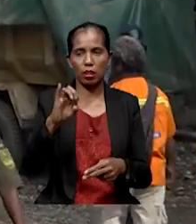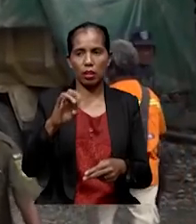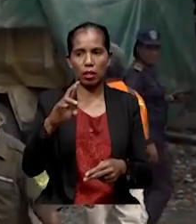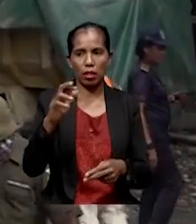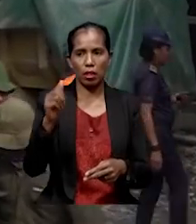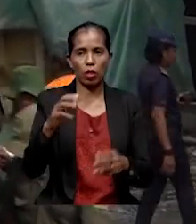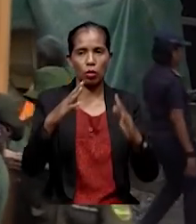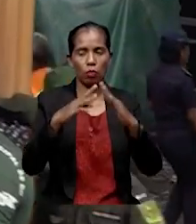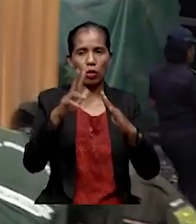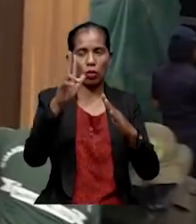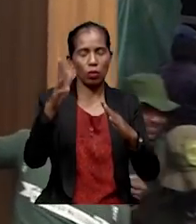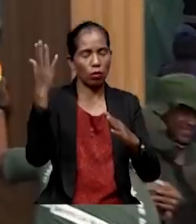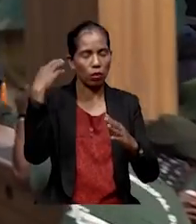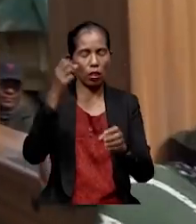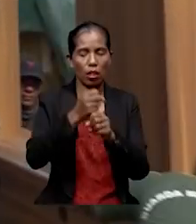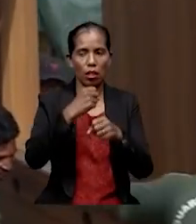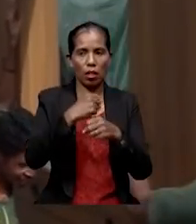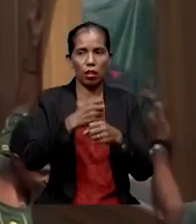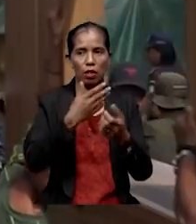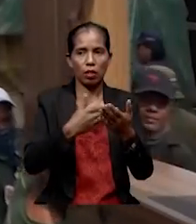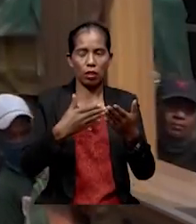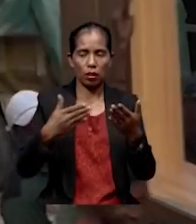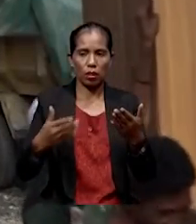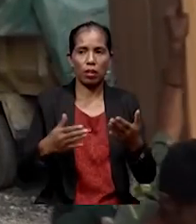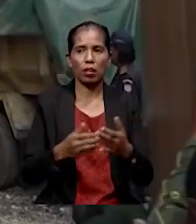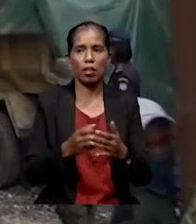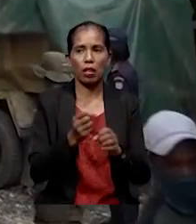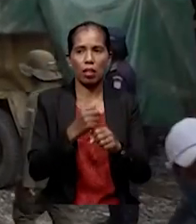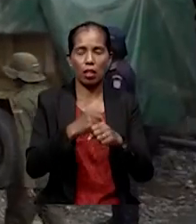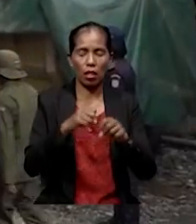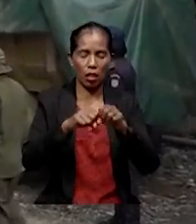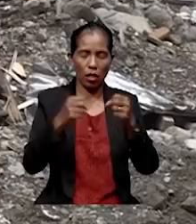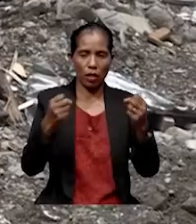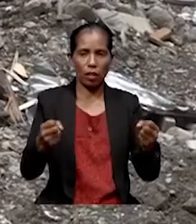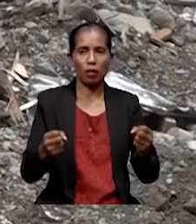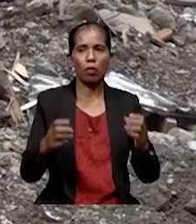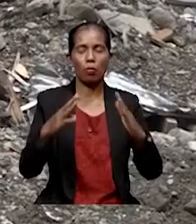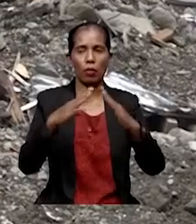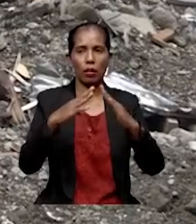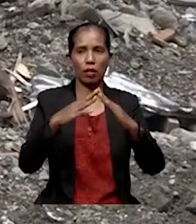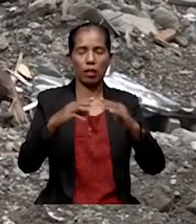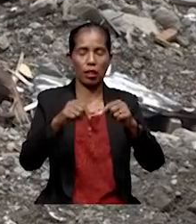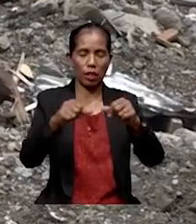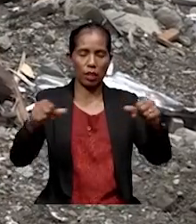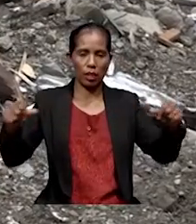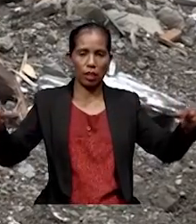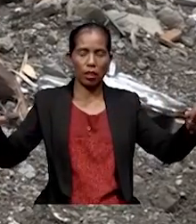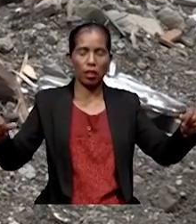nepe antes ne hambrik, equipamento pesado, harahun ona no polícia dada linha polícia,